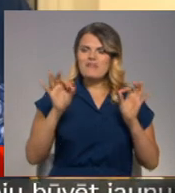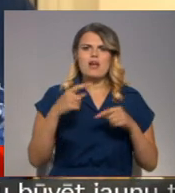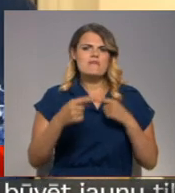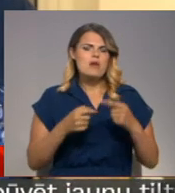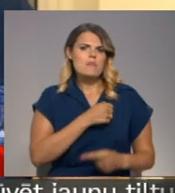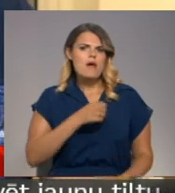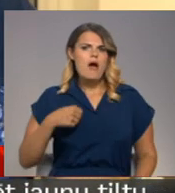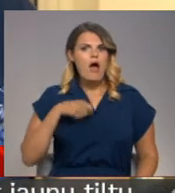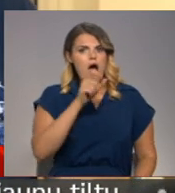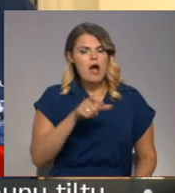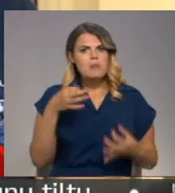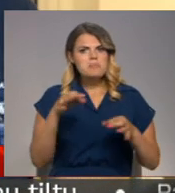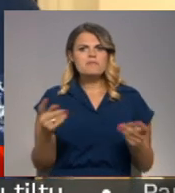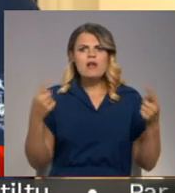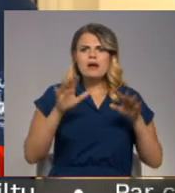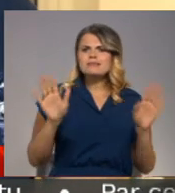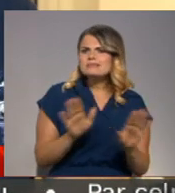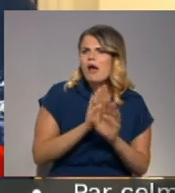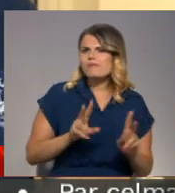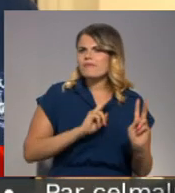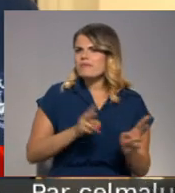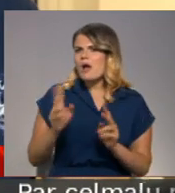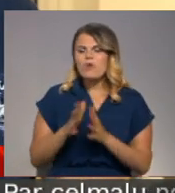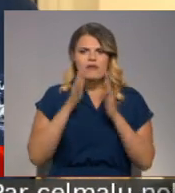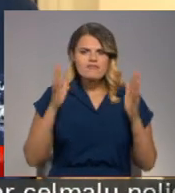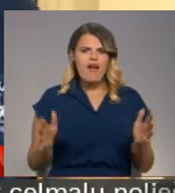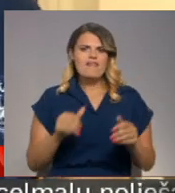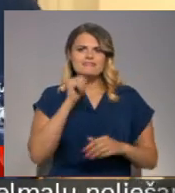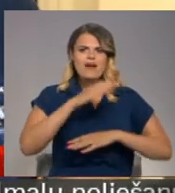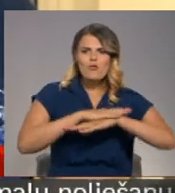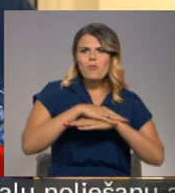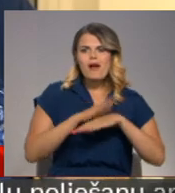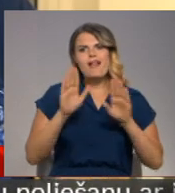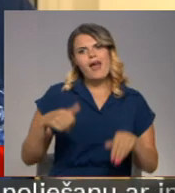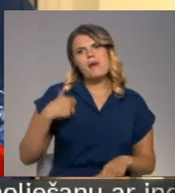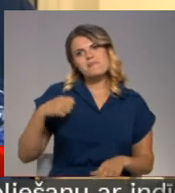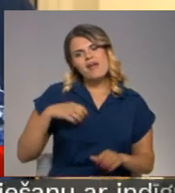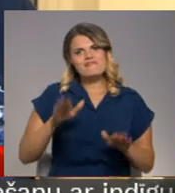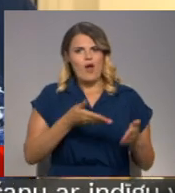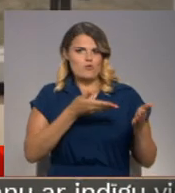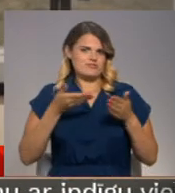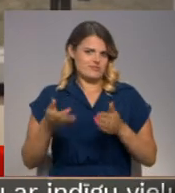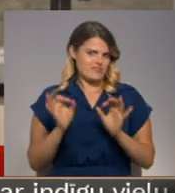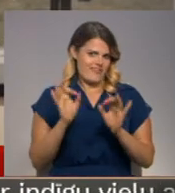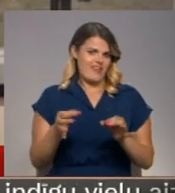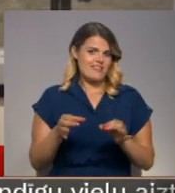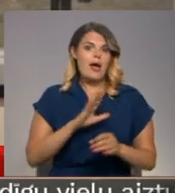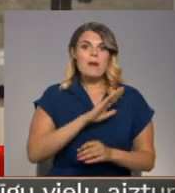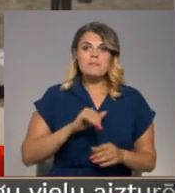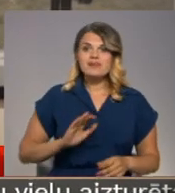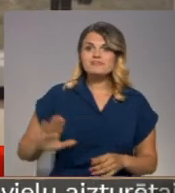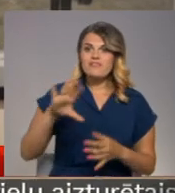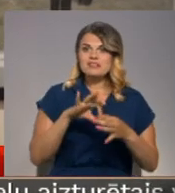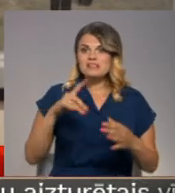karavīri brīvājā laikā ir dziedājuši, dansojuši zaļumu balles, lai meitenes var paaicināt, vai nē. Pēc valsts